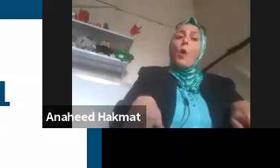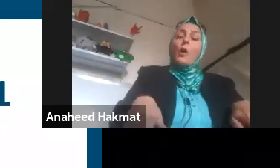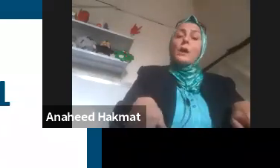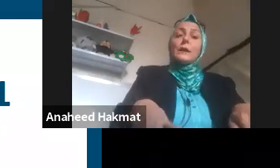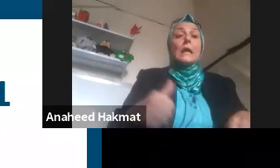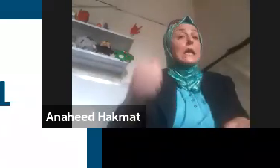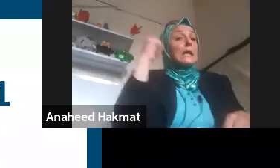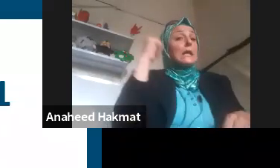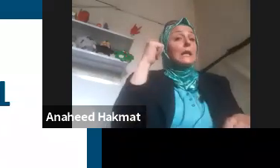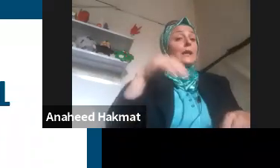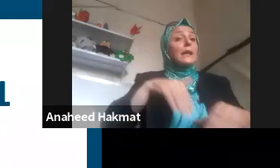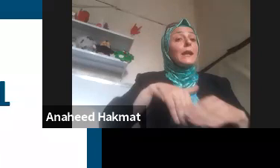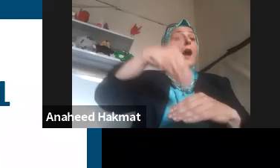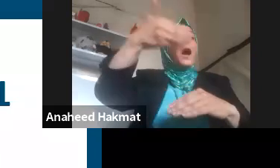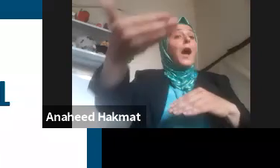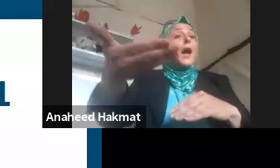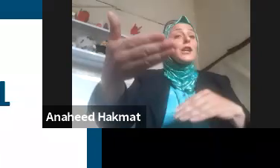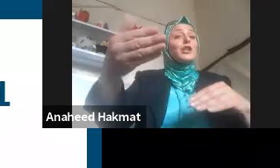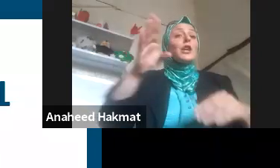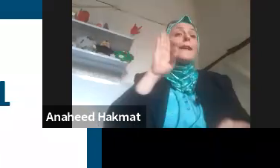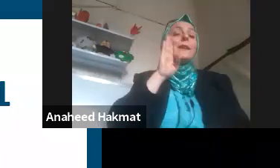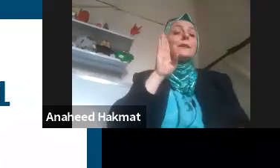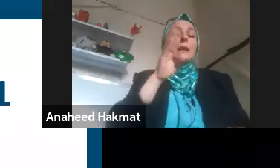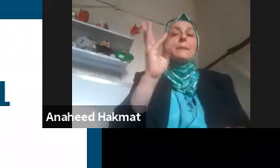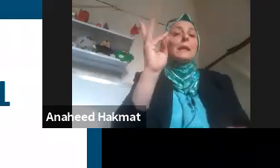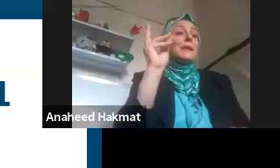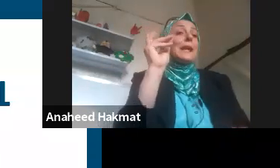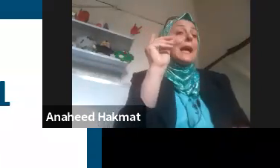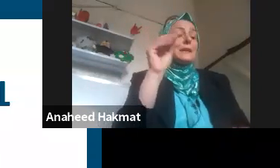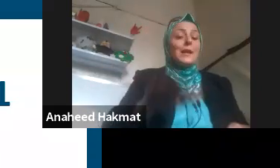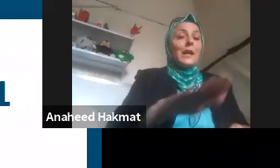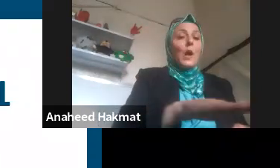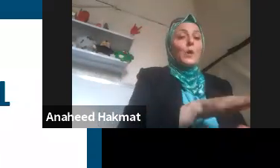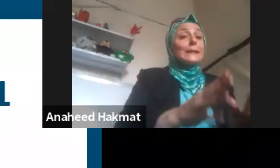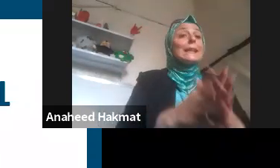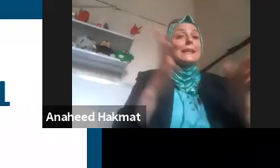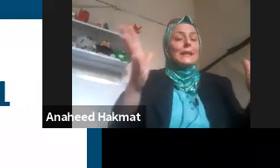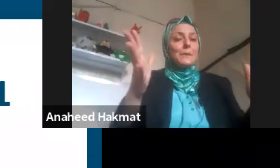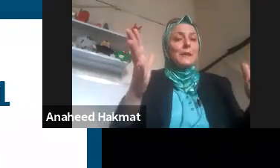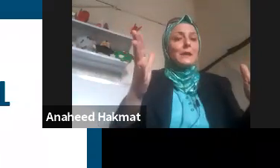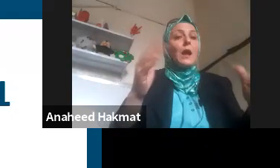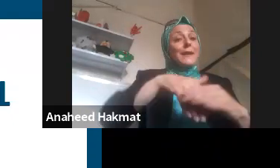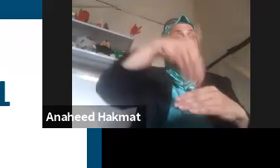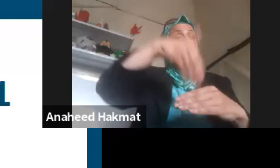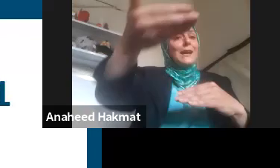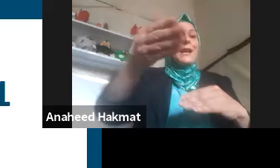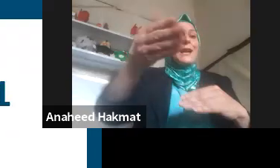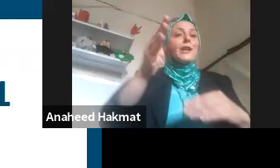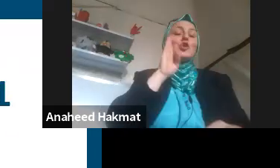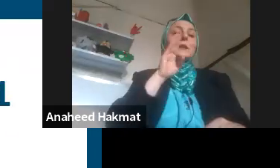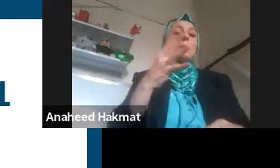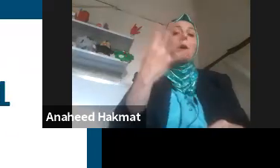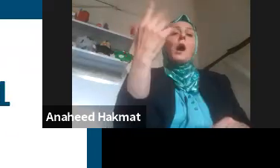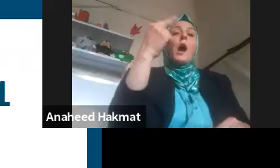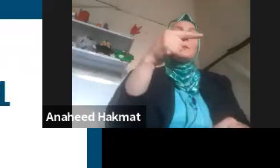خارج التعليم، يعني من عدد الأولاد الكبير يلي هن out of school خارج التعليم 15% منهم عندهم